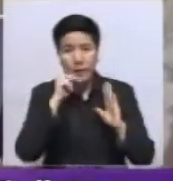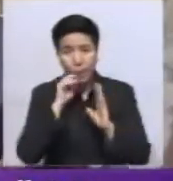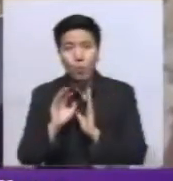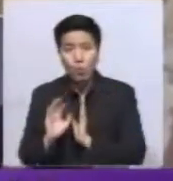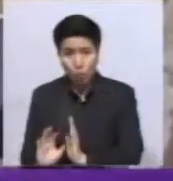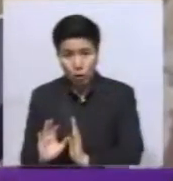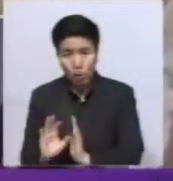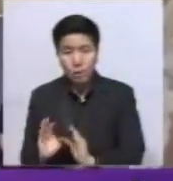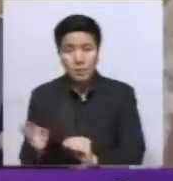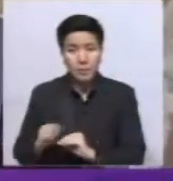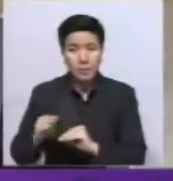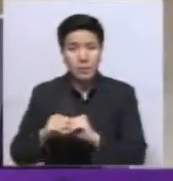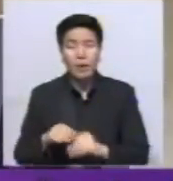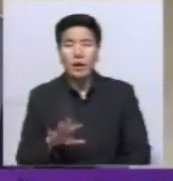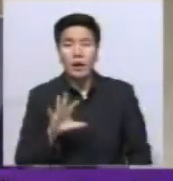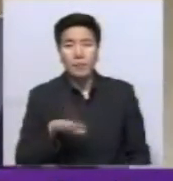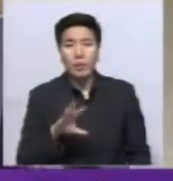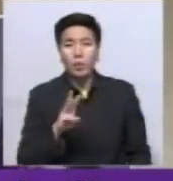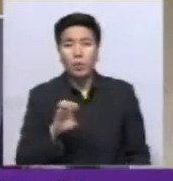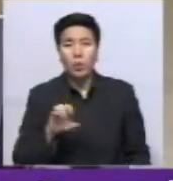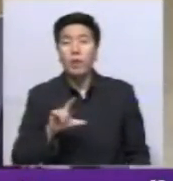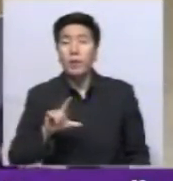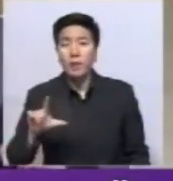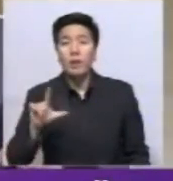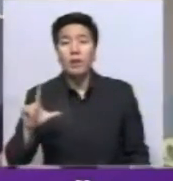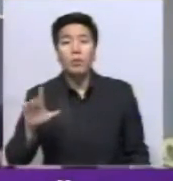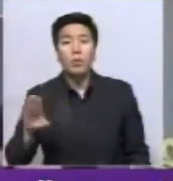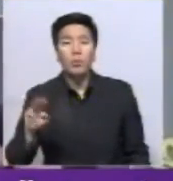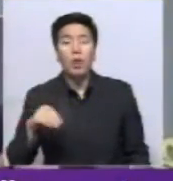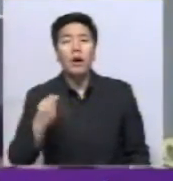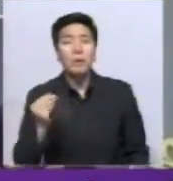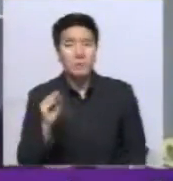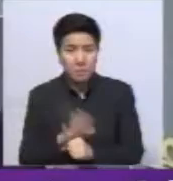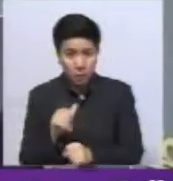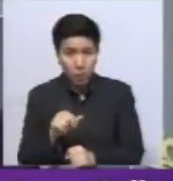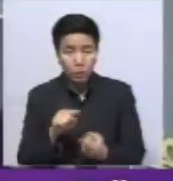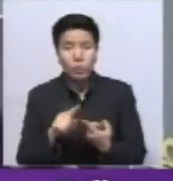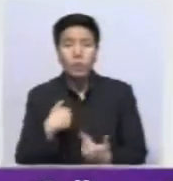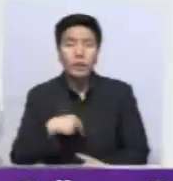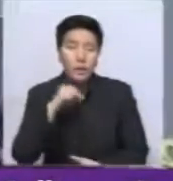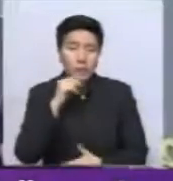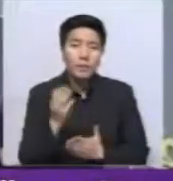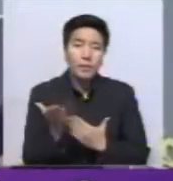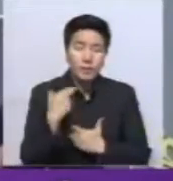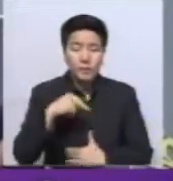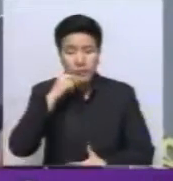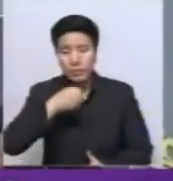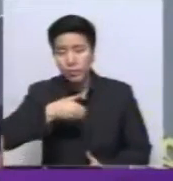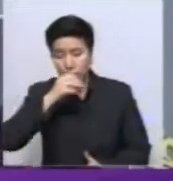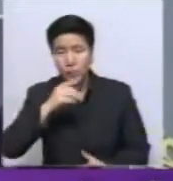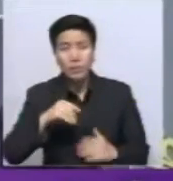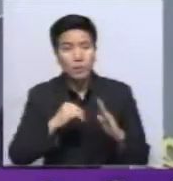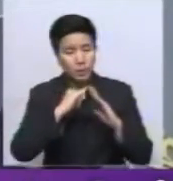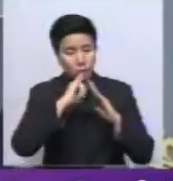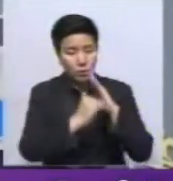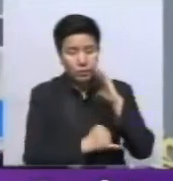เพิ่มเติมราว 5,600 ล้านลูกบาศก์เมตรเพื่อให้เพียงพอสำหรับการอุปโภคบริโภคภูมิภาคอื่นๆก็เช่นกันนะครับ